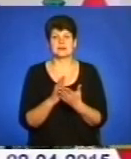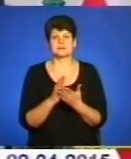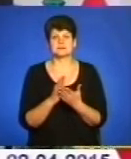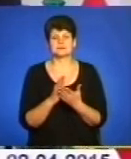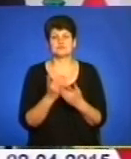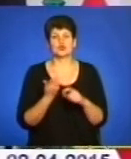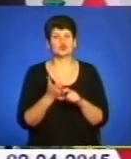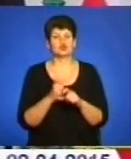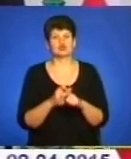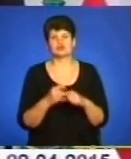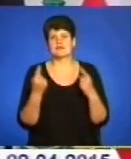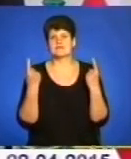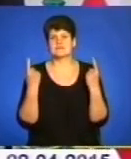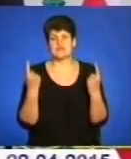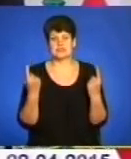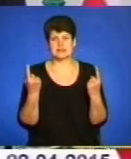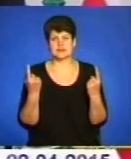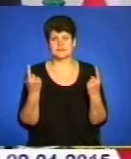дуже велика